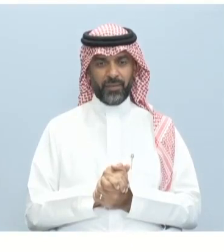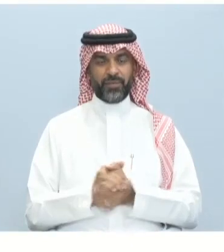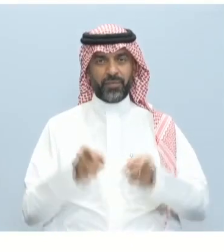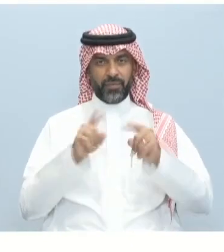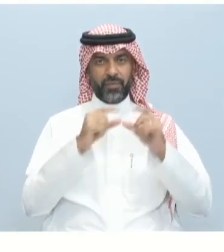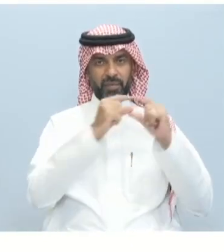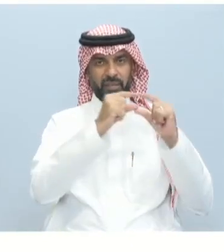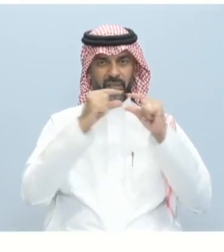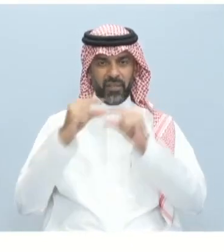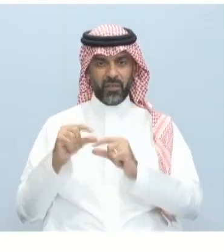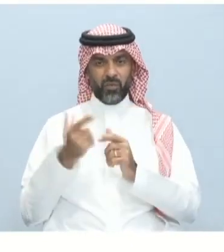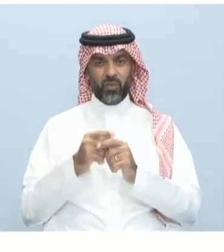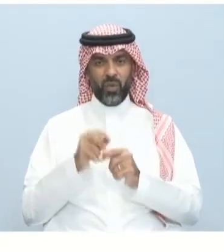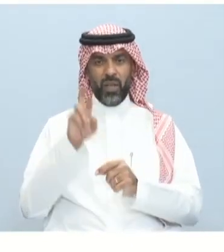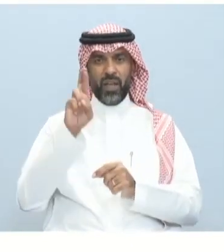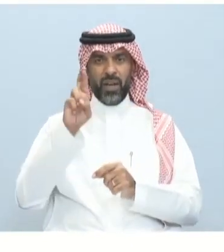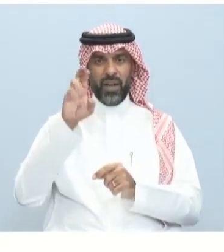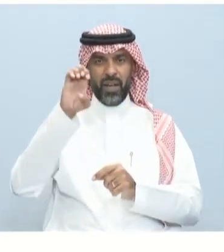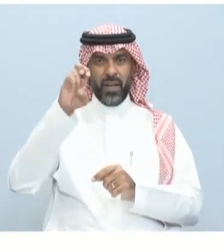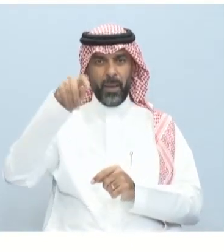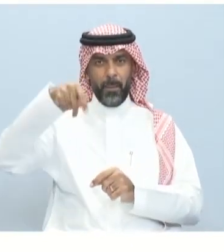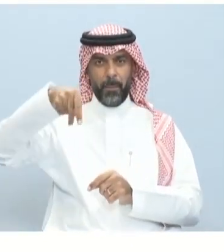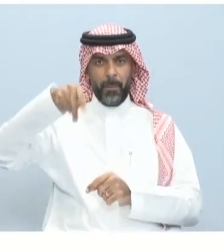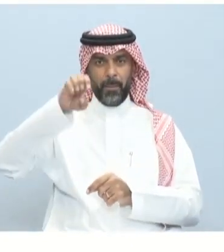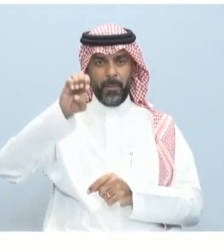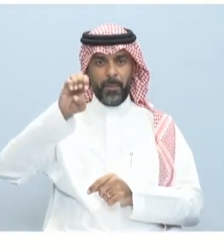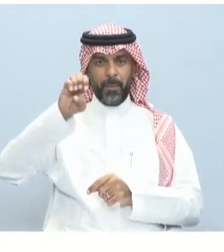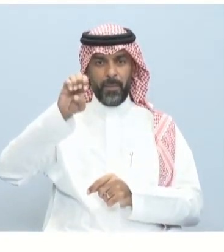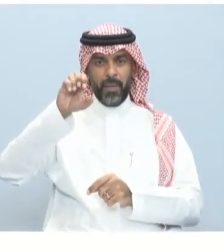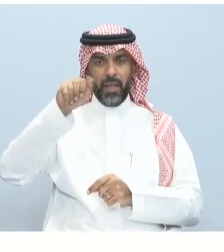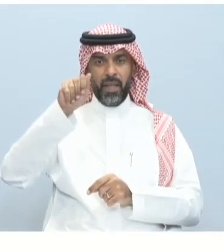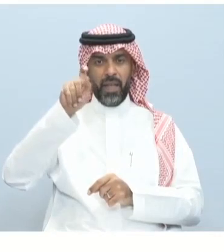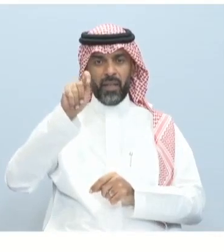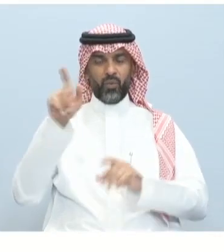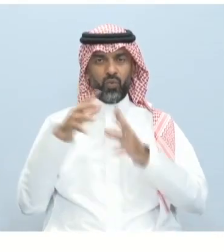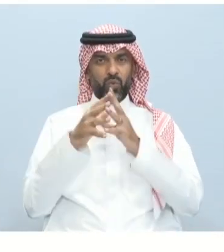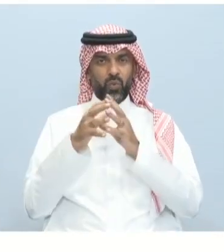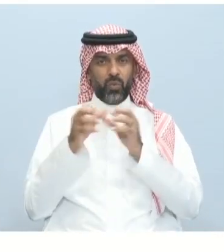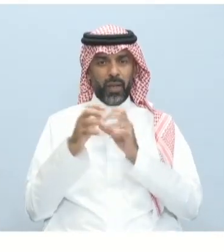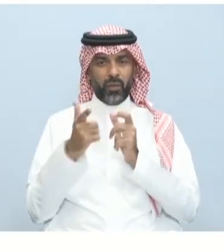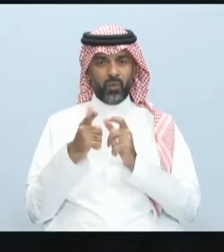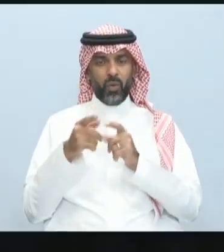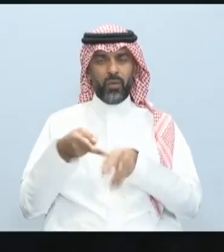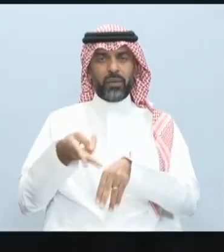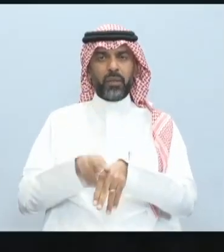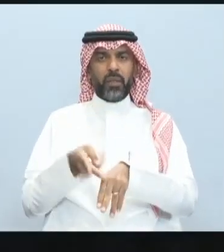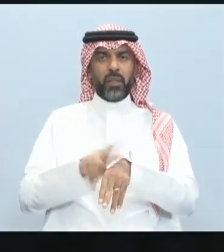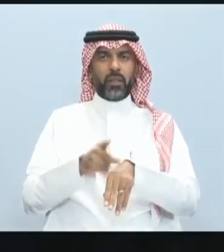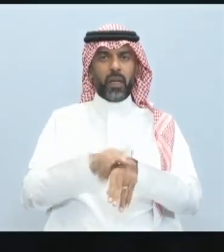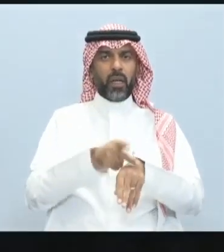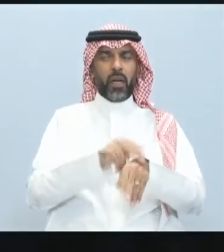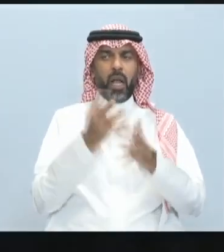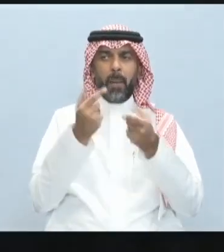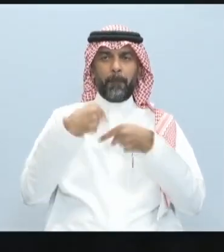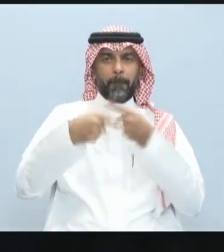أيضا لبنة repeat هي من قسم event، تقوم بتكرار الأوامر 10 مرات